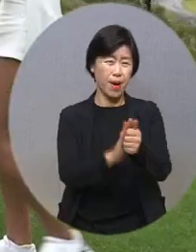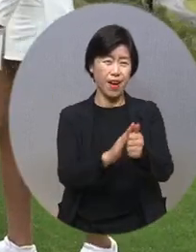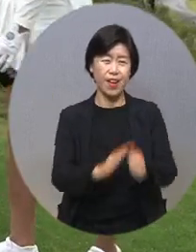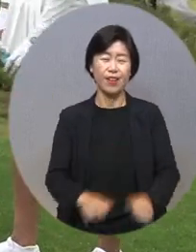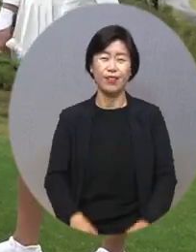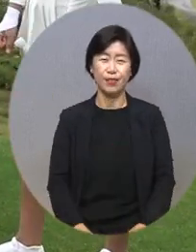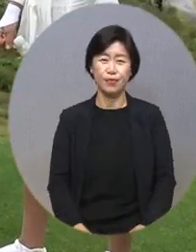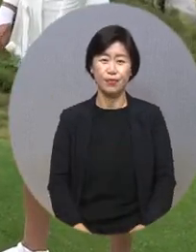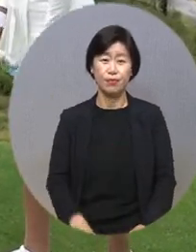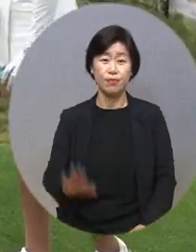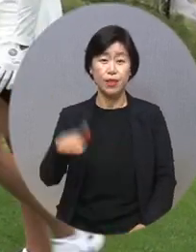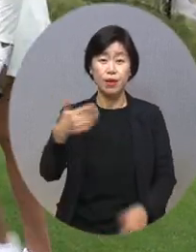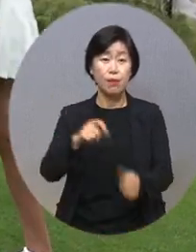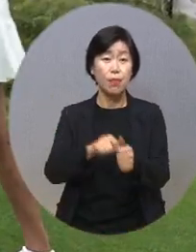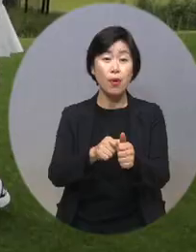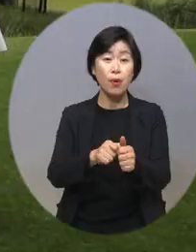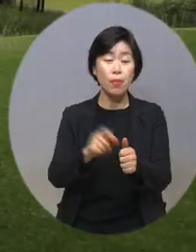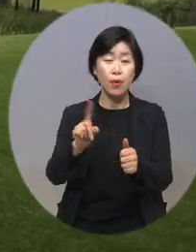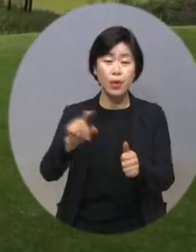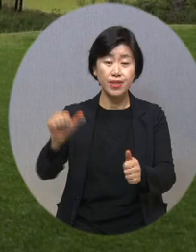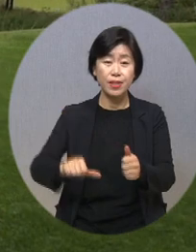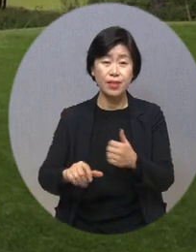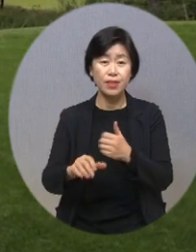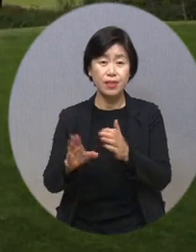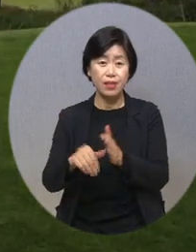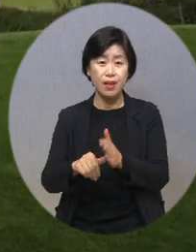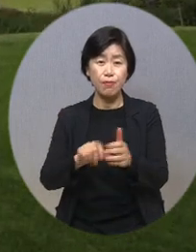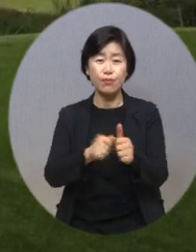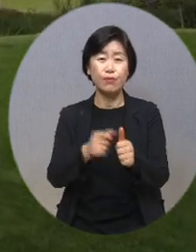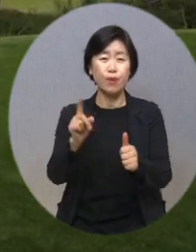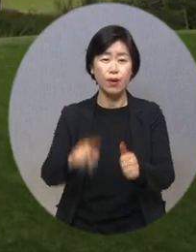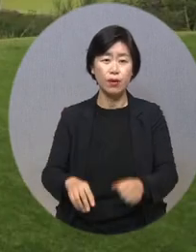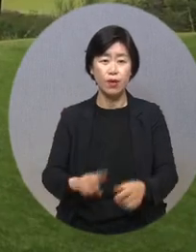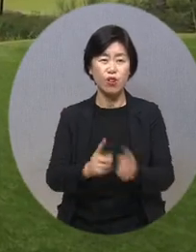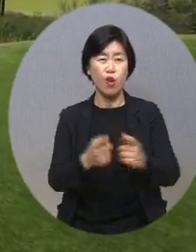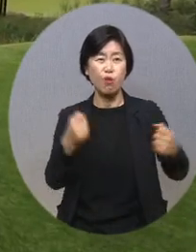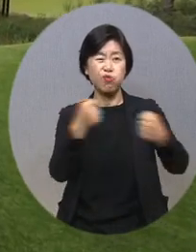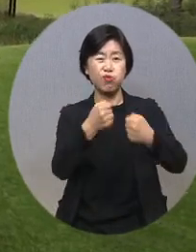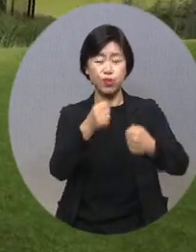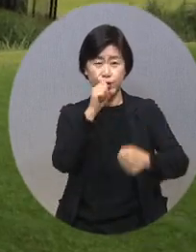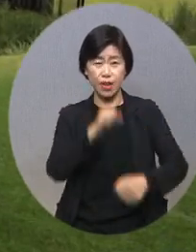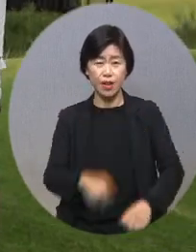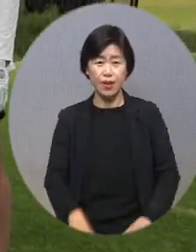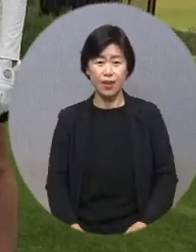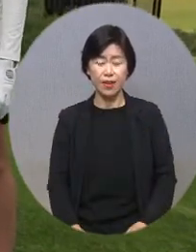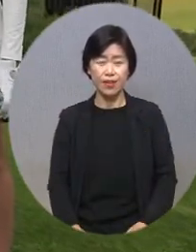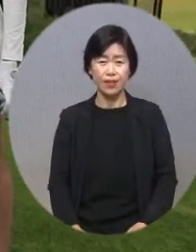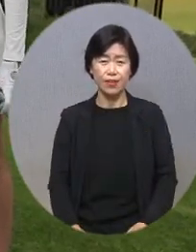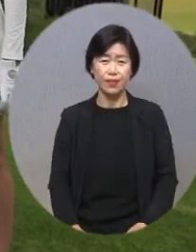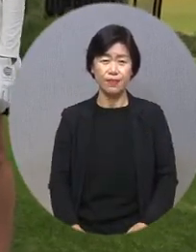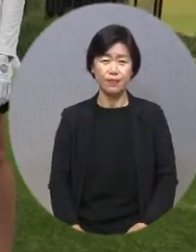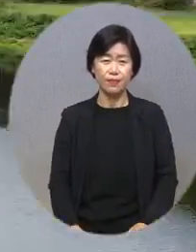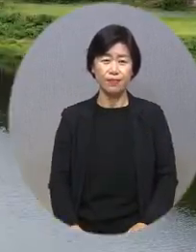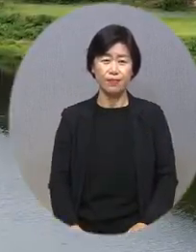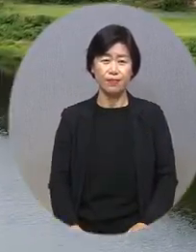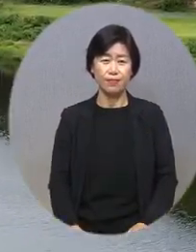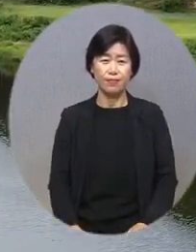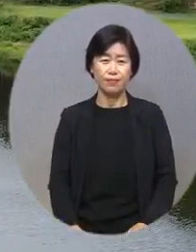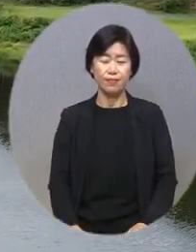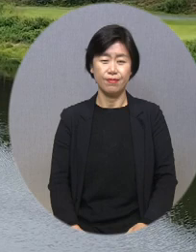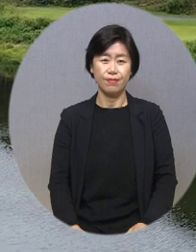다음 벌칙은 없나? 또? 지면은? 다음 벌칙 죽빵 하죠 그냥 딱. 아니 그럼 왜 하도 죽빵을 얘기해. 다음 벌칙 죽빵 때리기 어때 죽빵.